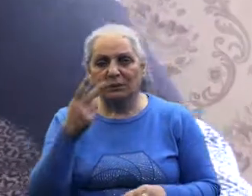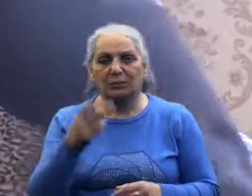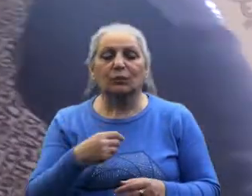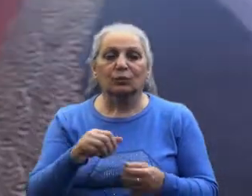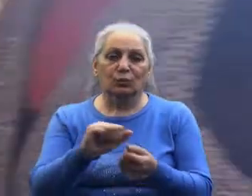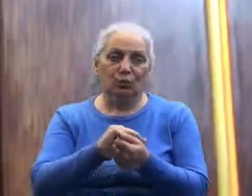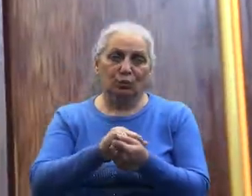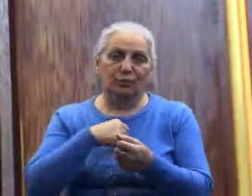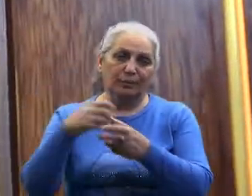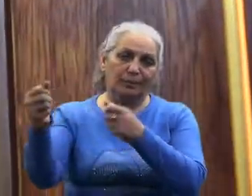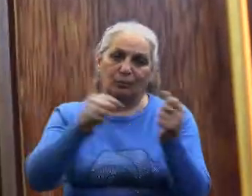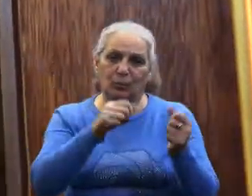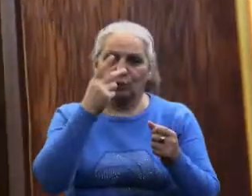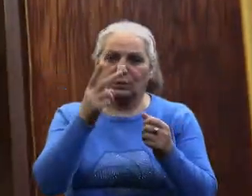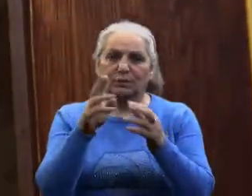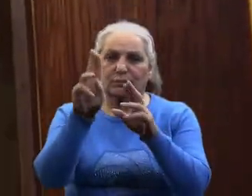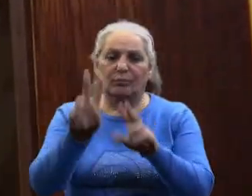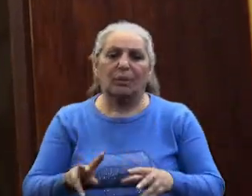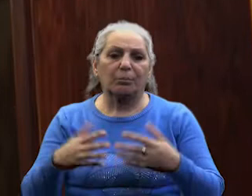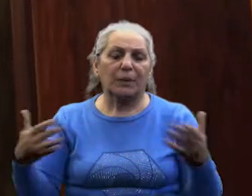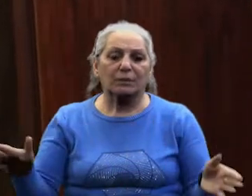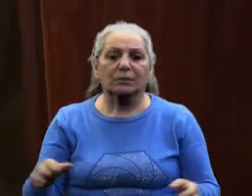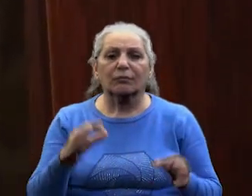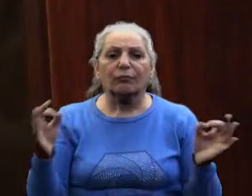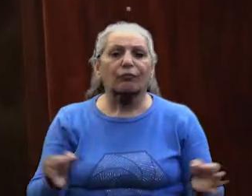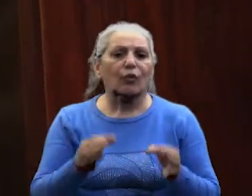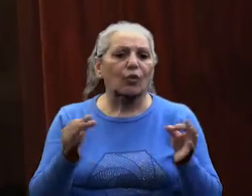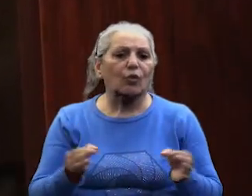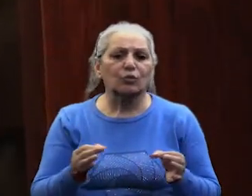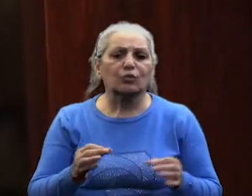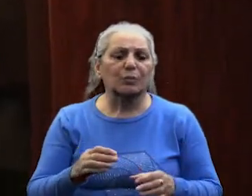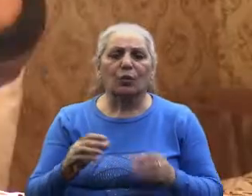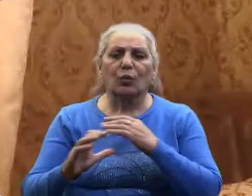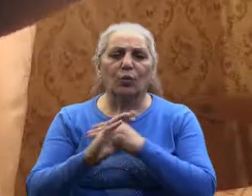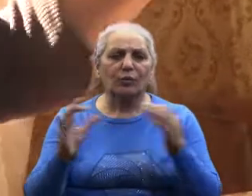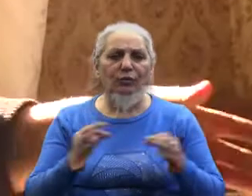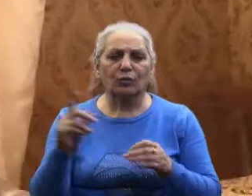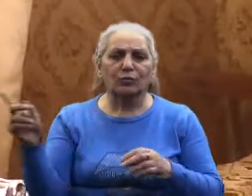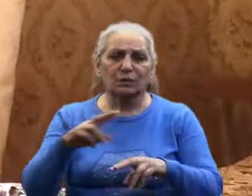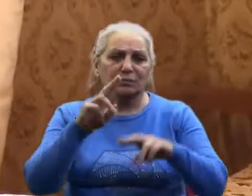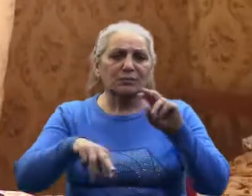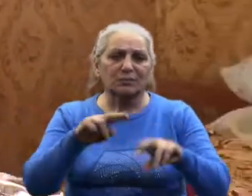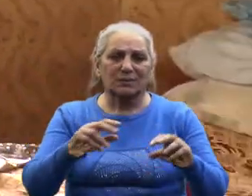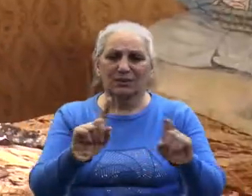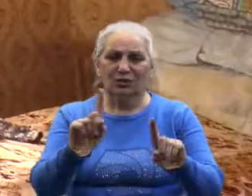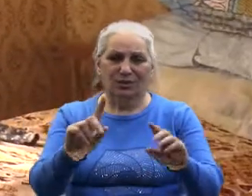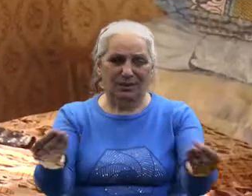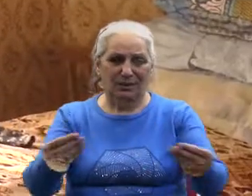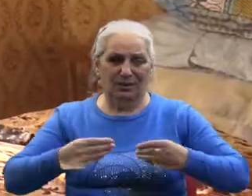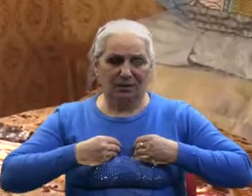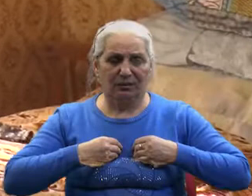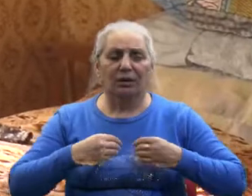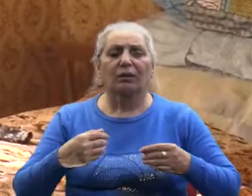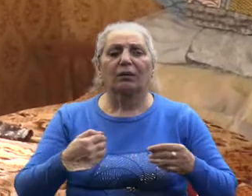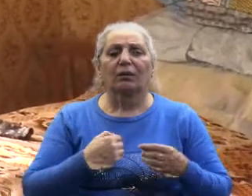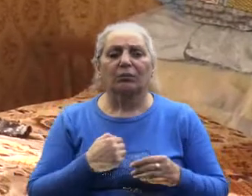եմ էրիվմա։ Աստիղ ոչ մեկը իրանք, ինչ չին էլ են, ըտե մտել ենք, ես մենք ենք պրոստը կպցրել։